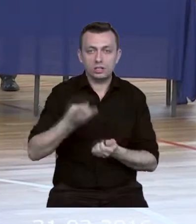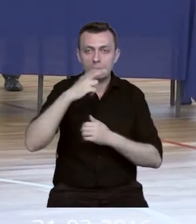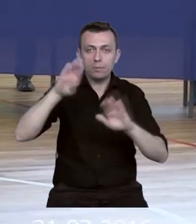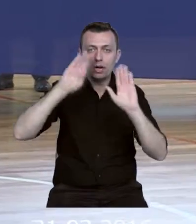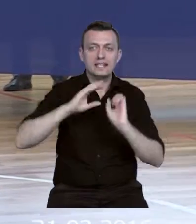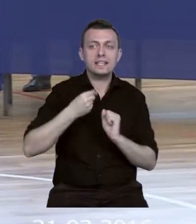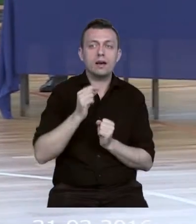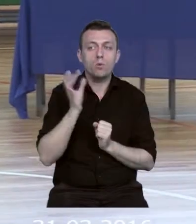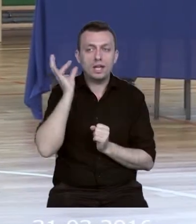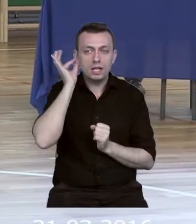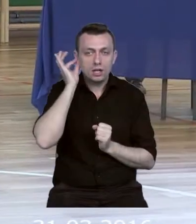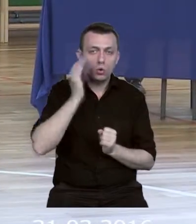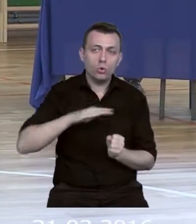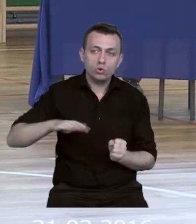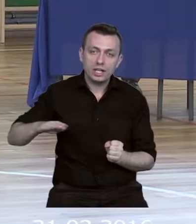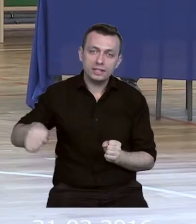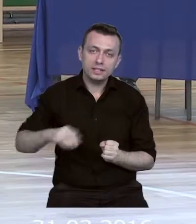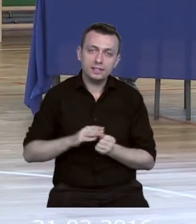szkoły.